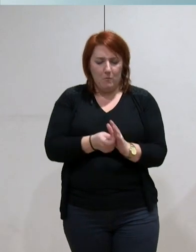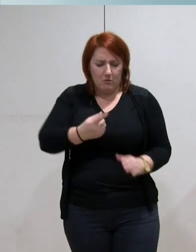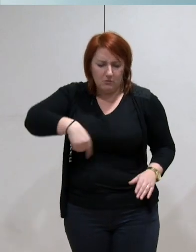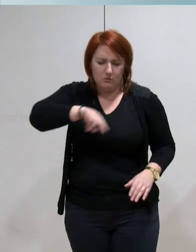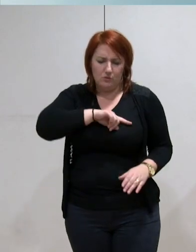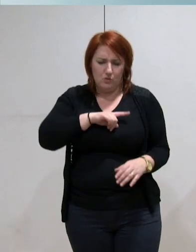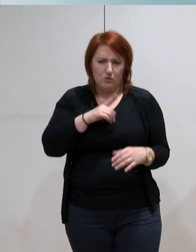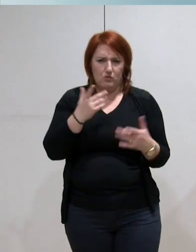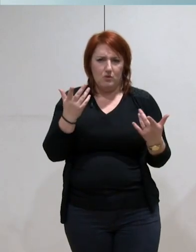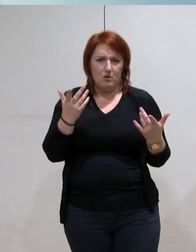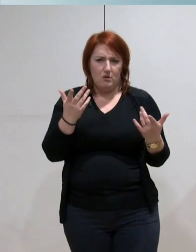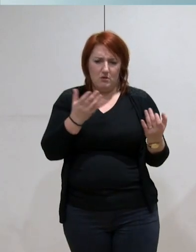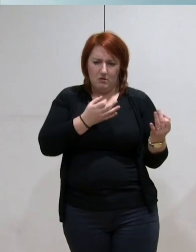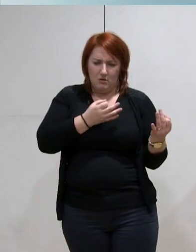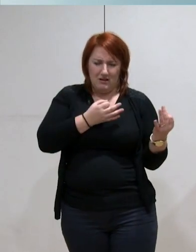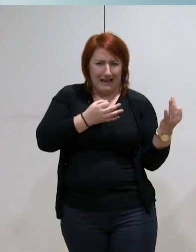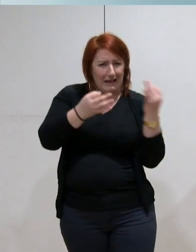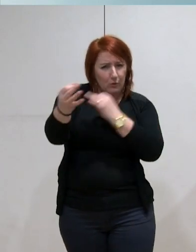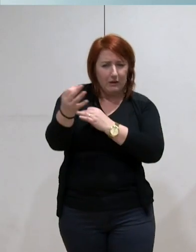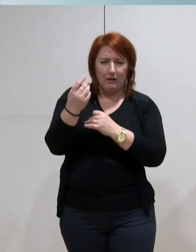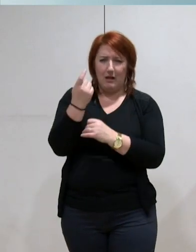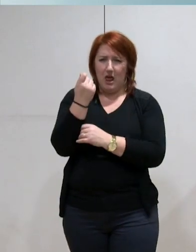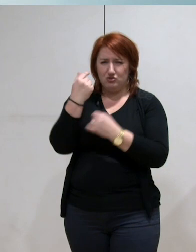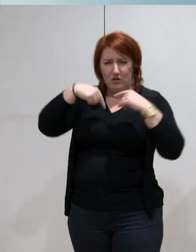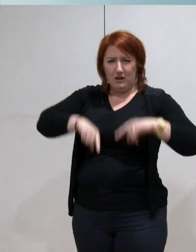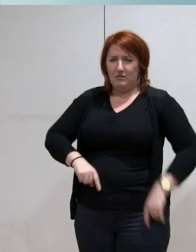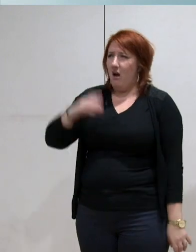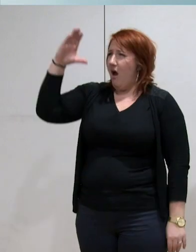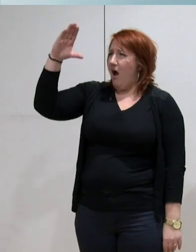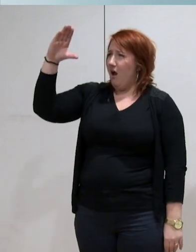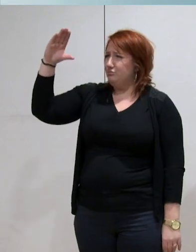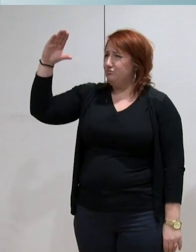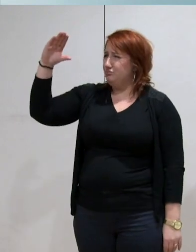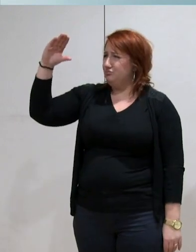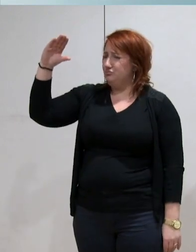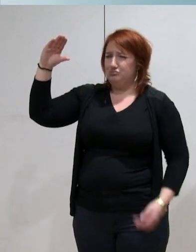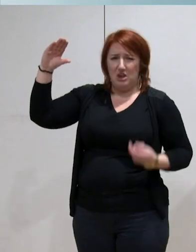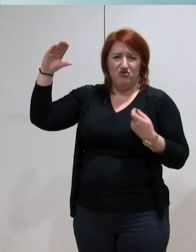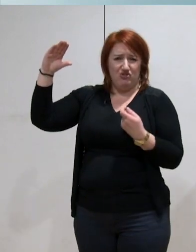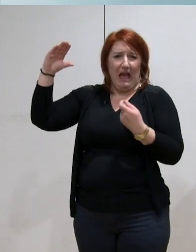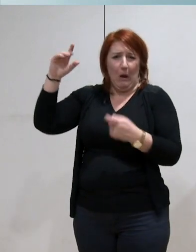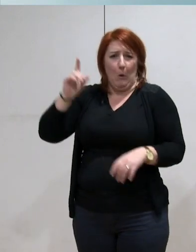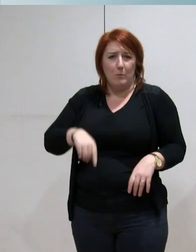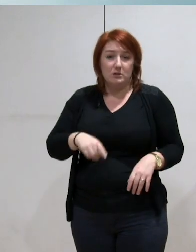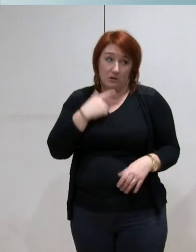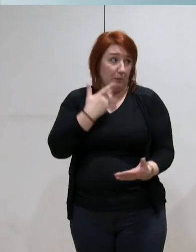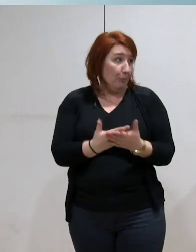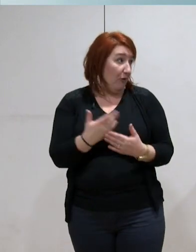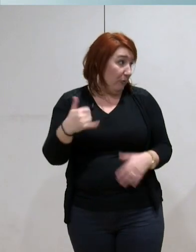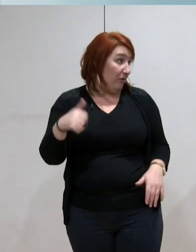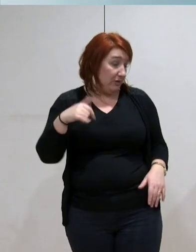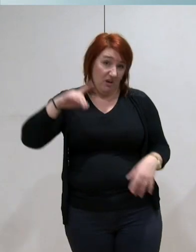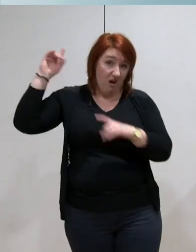gérer les baisses durables des dotations de l'État comme quoi nous avions vu juste elles ne se sont pas arrêté mais en plus une situation